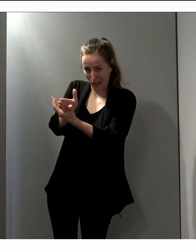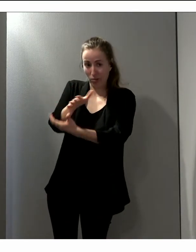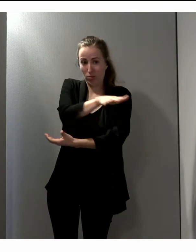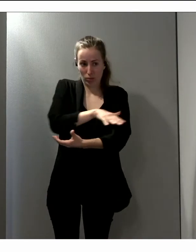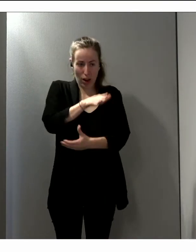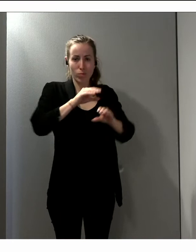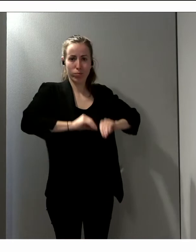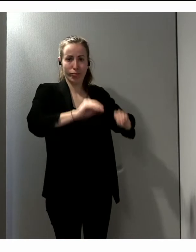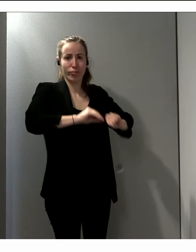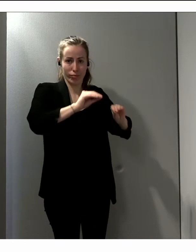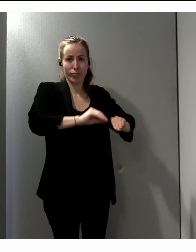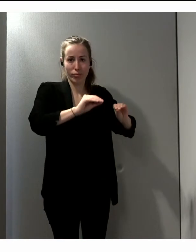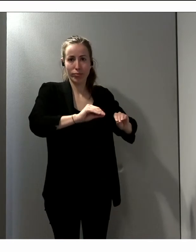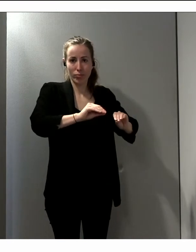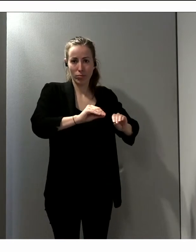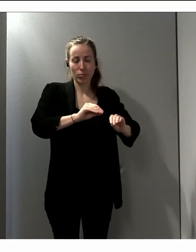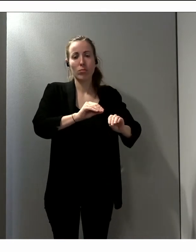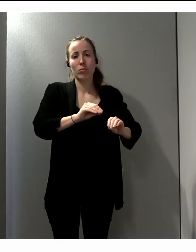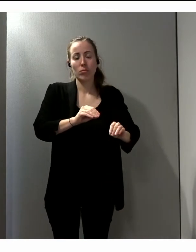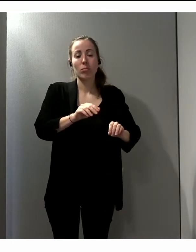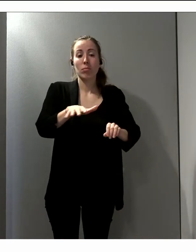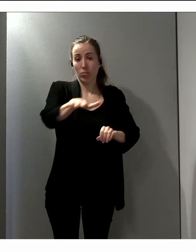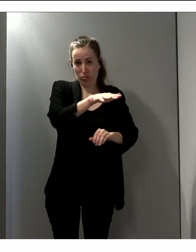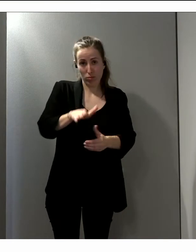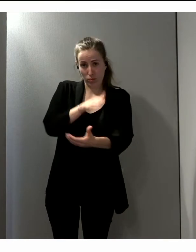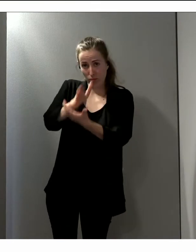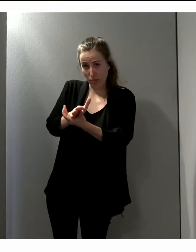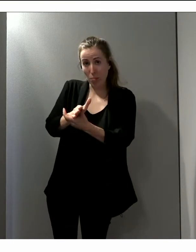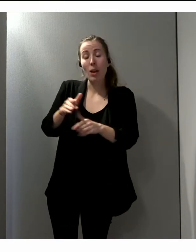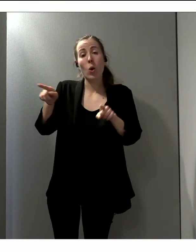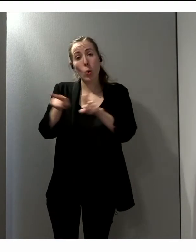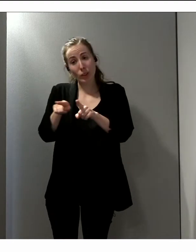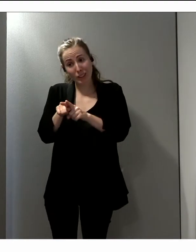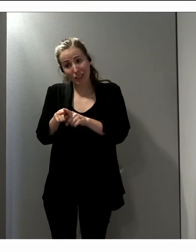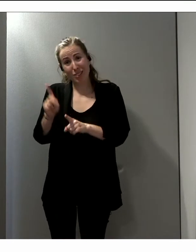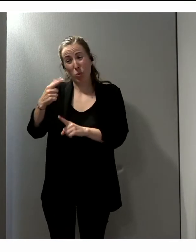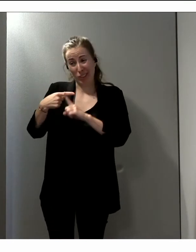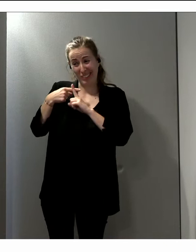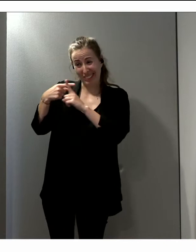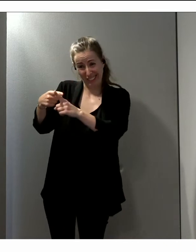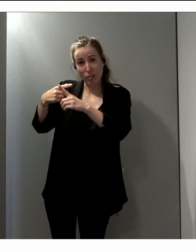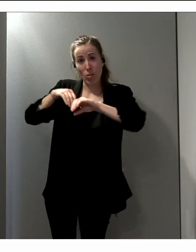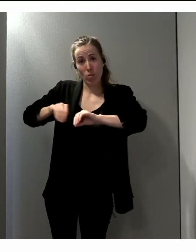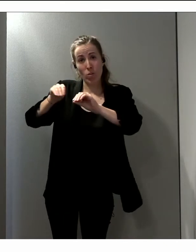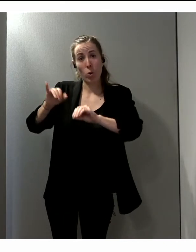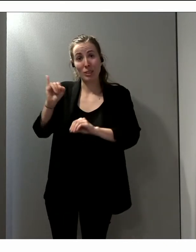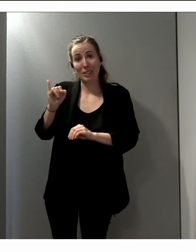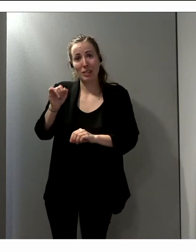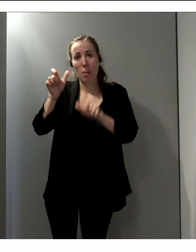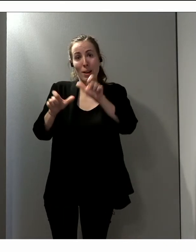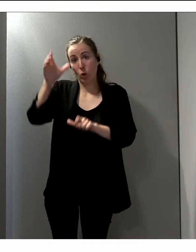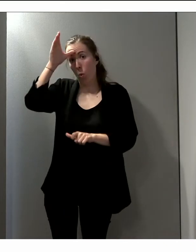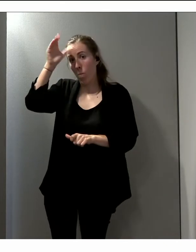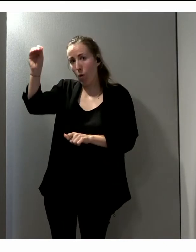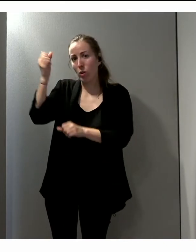intervenir auprès des personnes en situation de handicap, mais surtout des professionnels